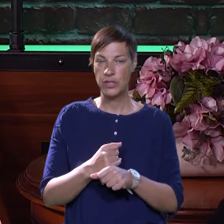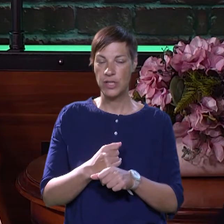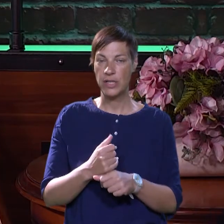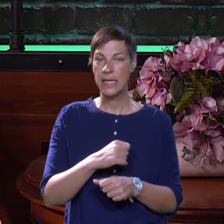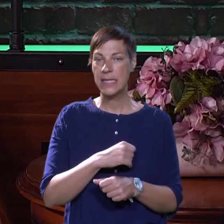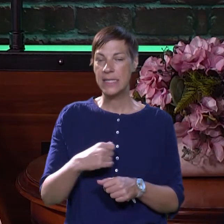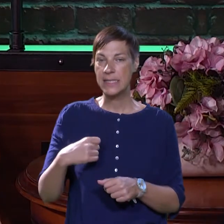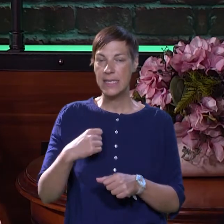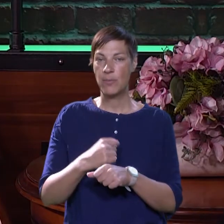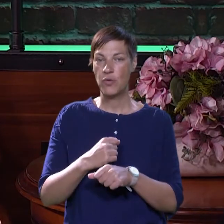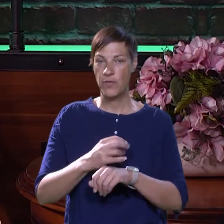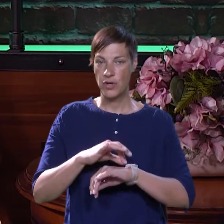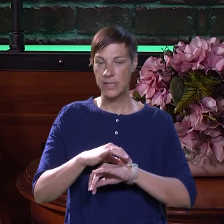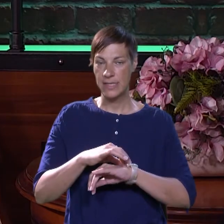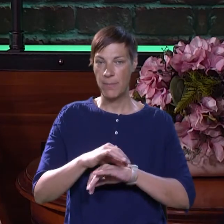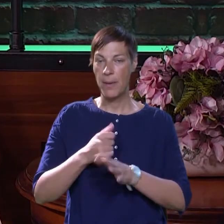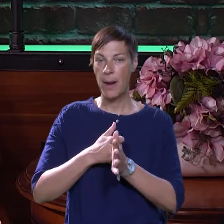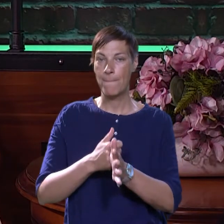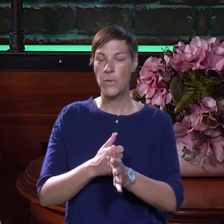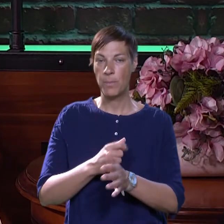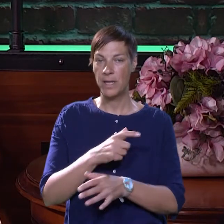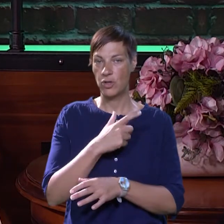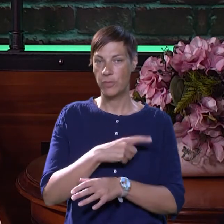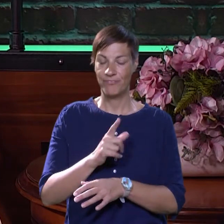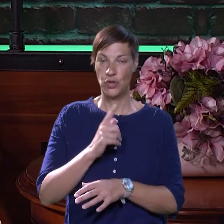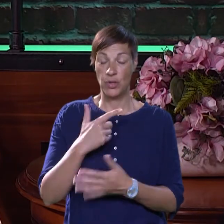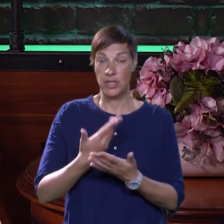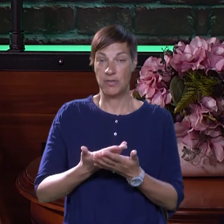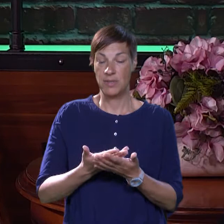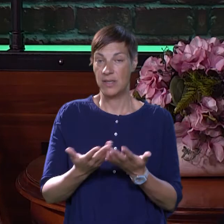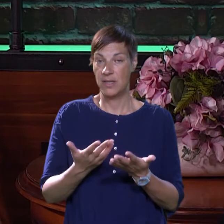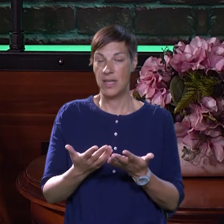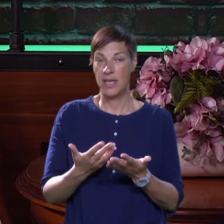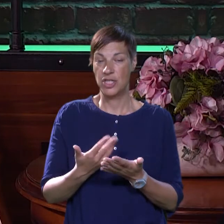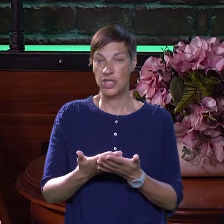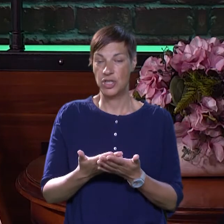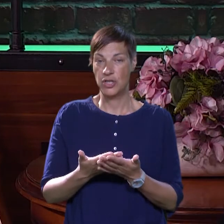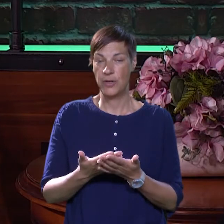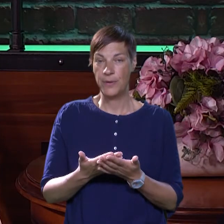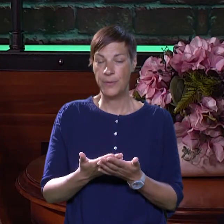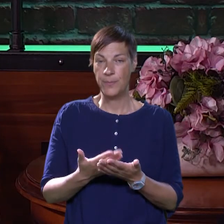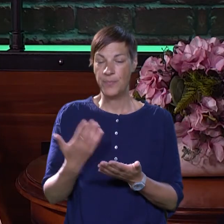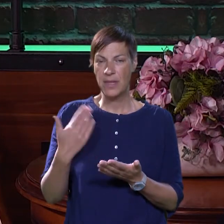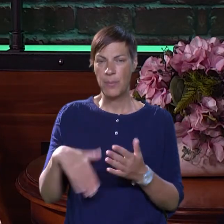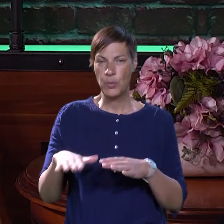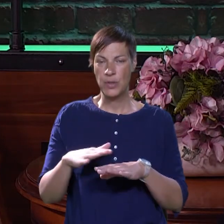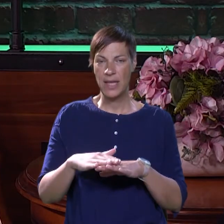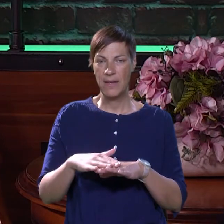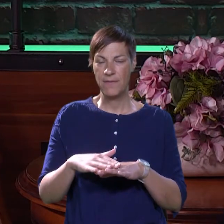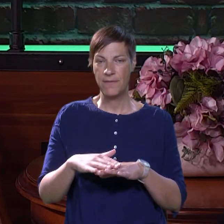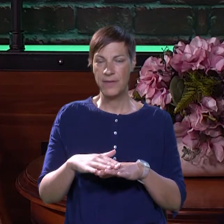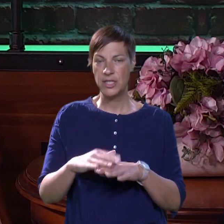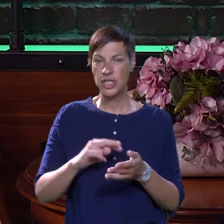sve. Isključivo u funkciji medicinskog i popratnog osoblja. To neće biti nešto da se kleša ili da bude